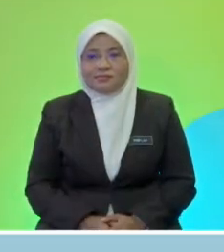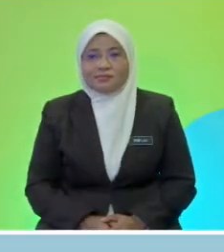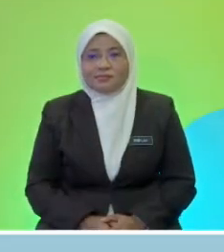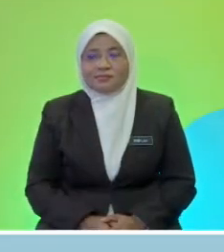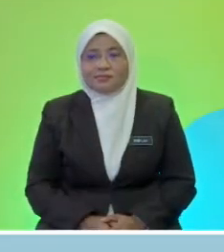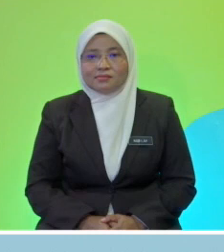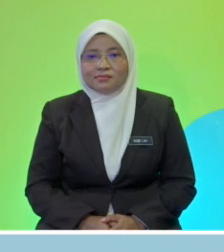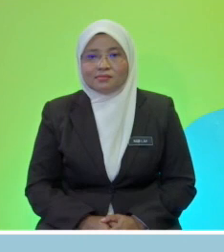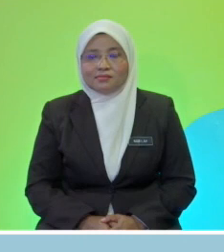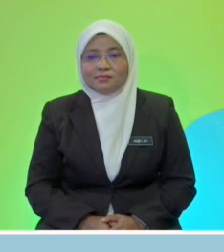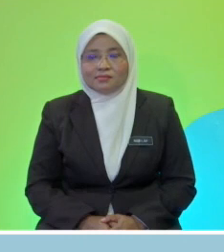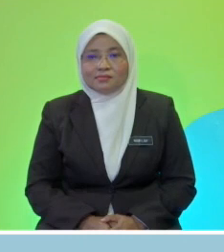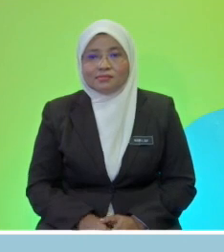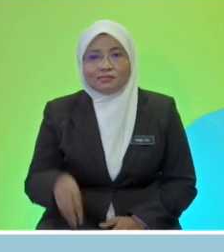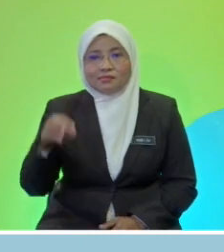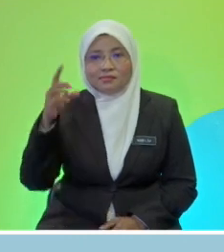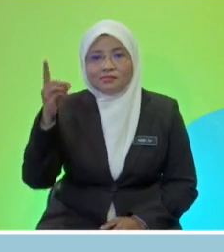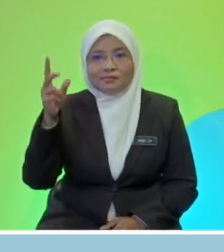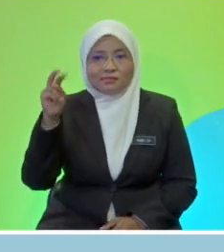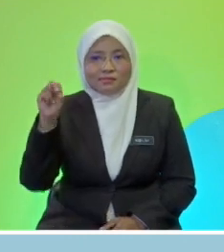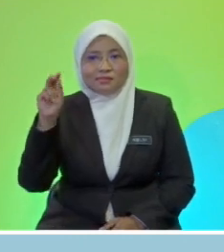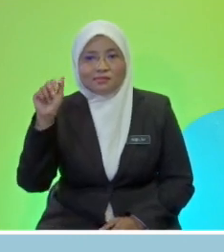dalam bahasa Inggris video